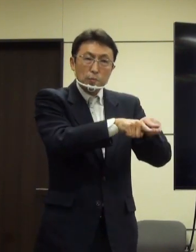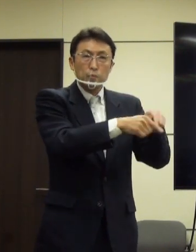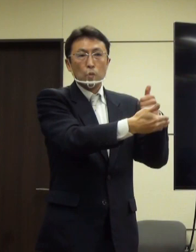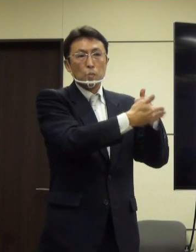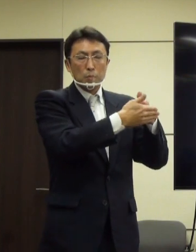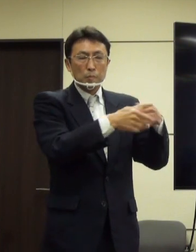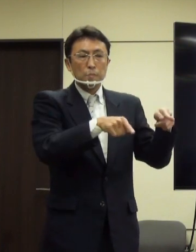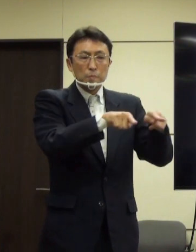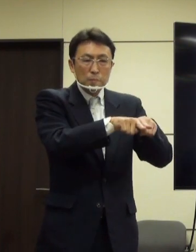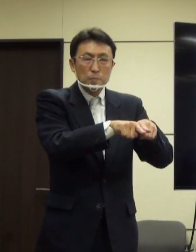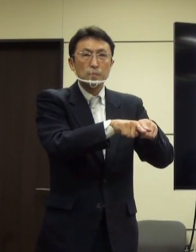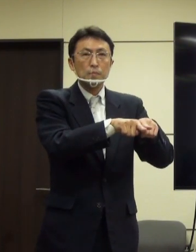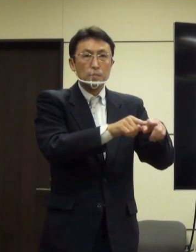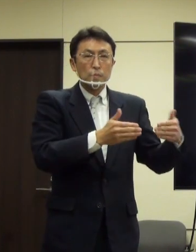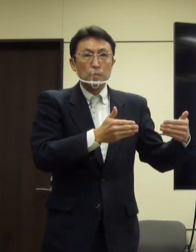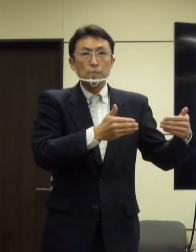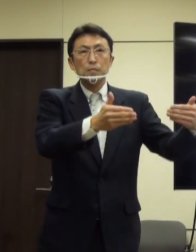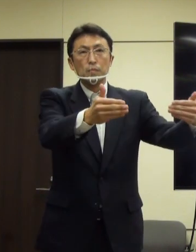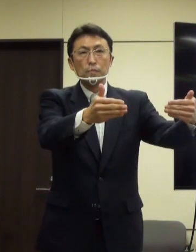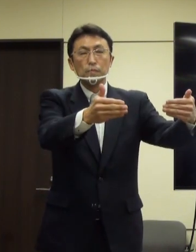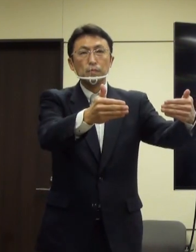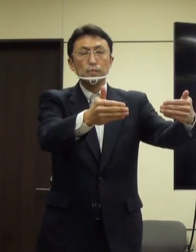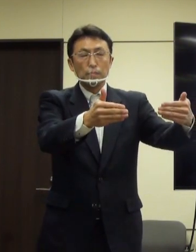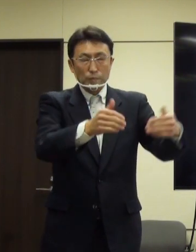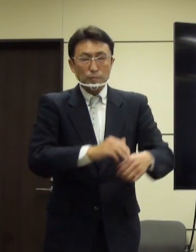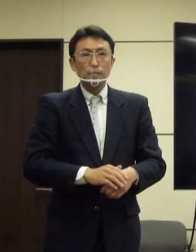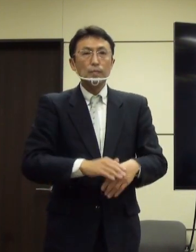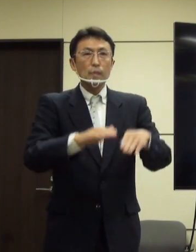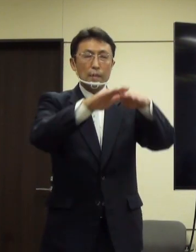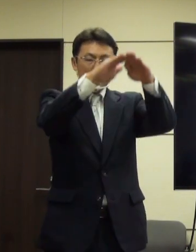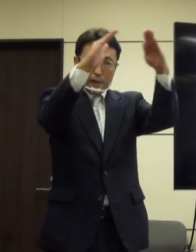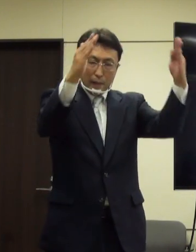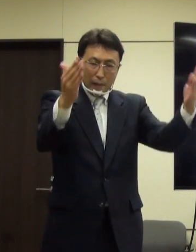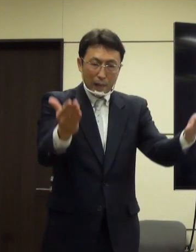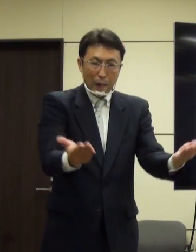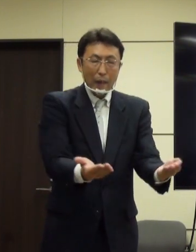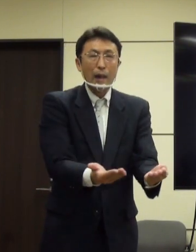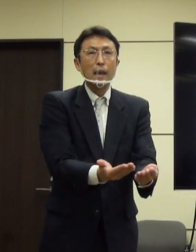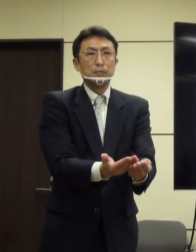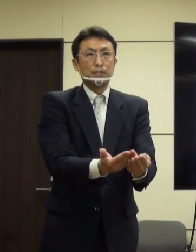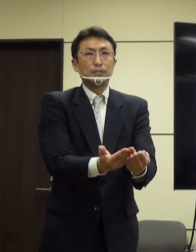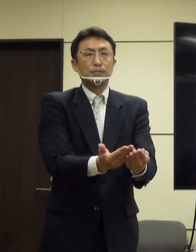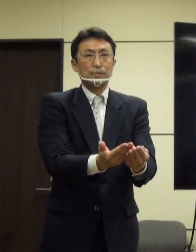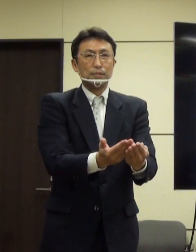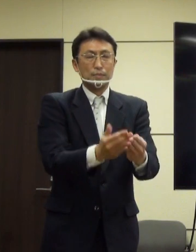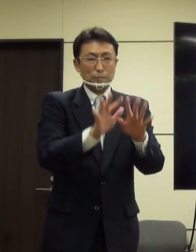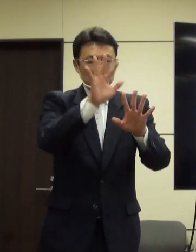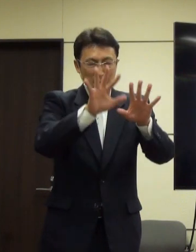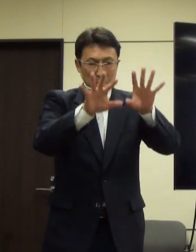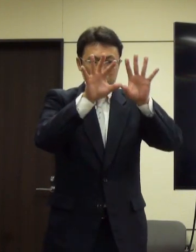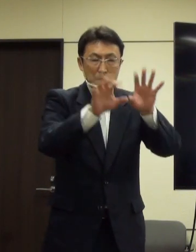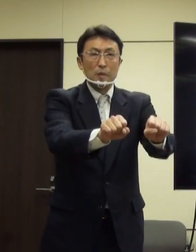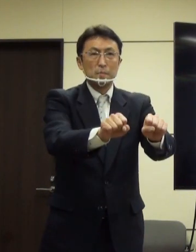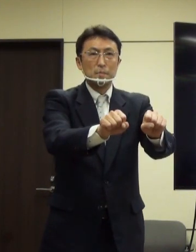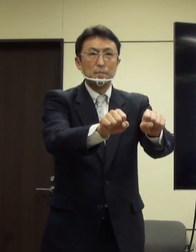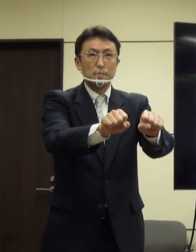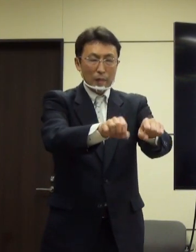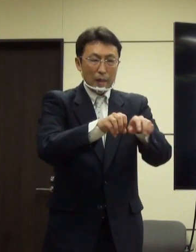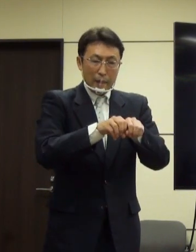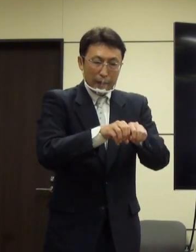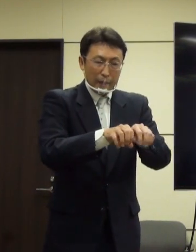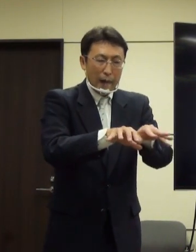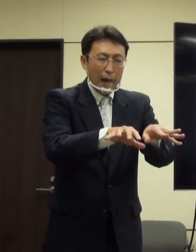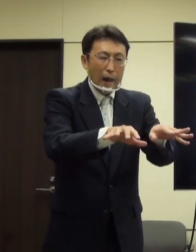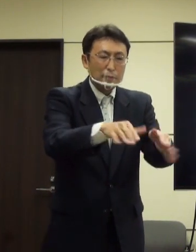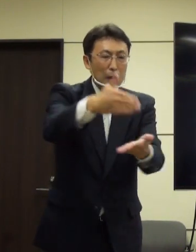てえまあ全体のあの拡大をとにかく早く止めていきたいというふうに